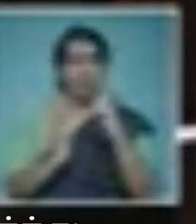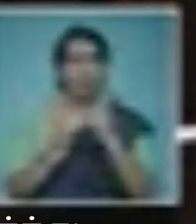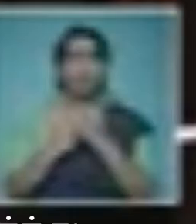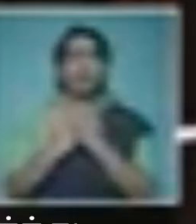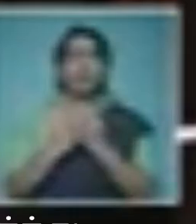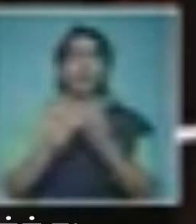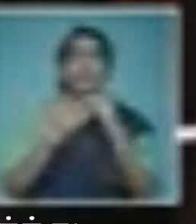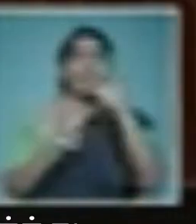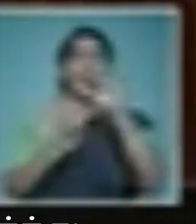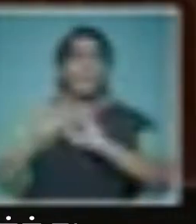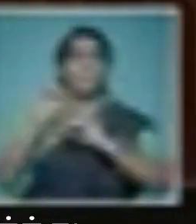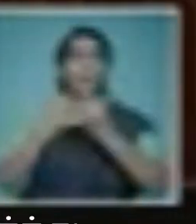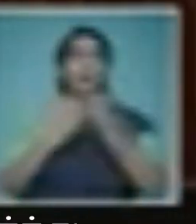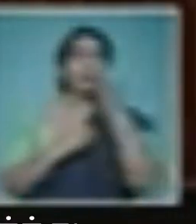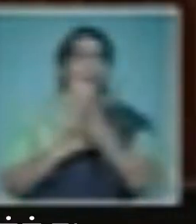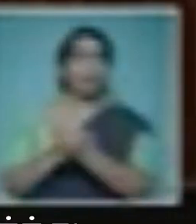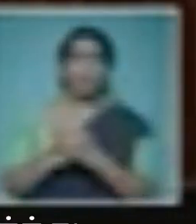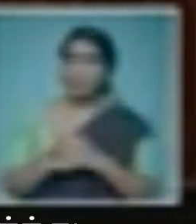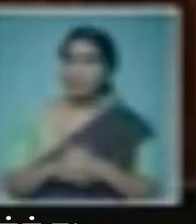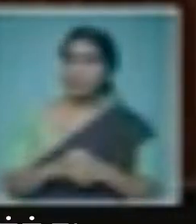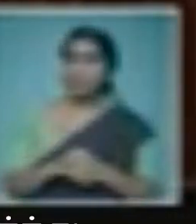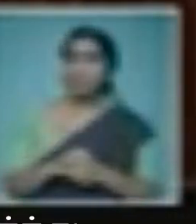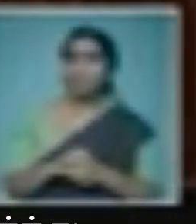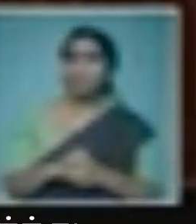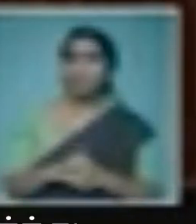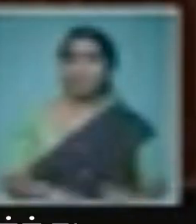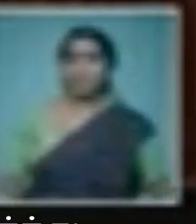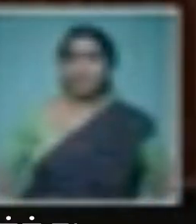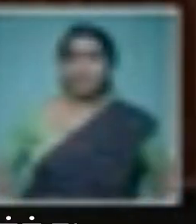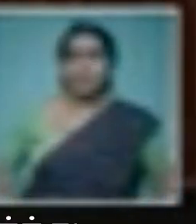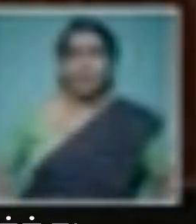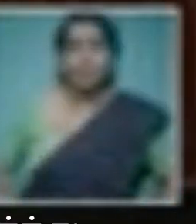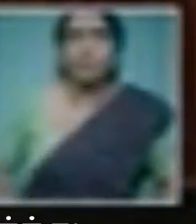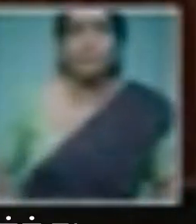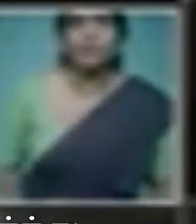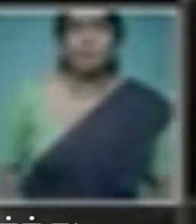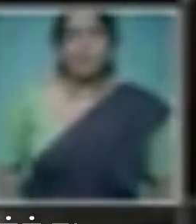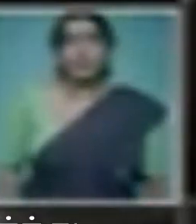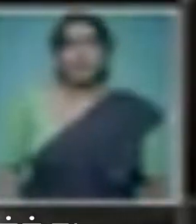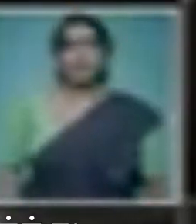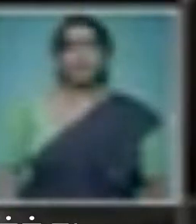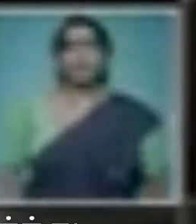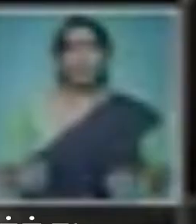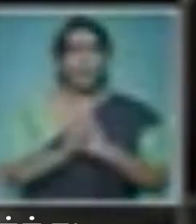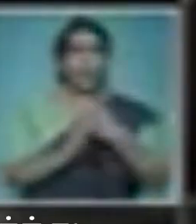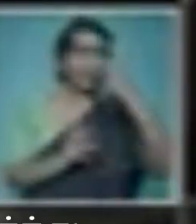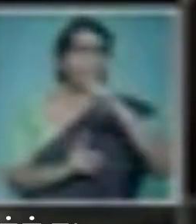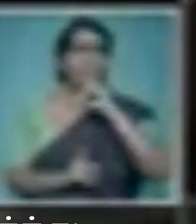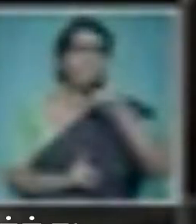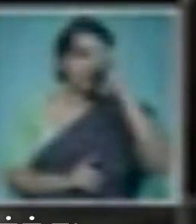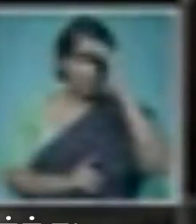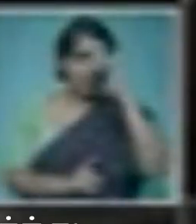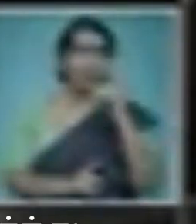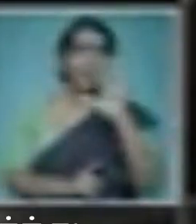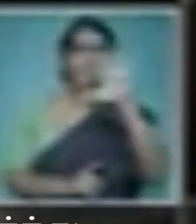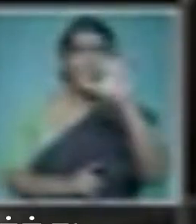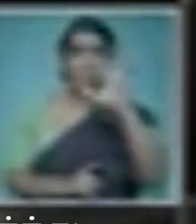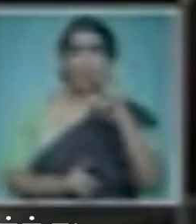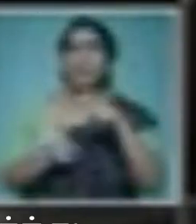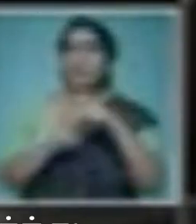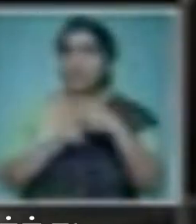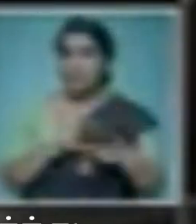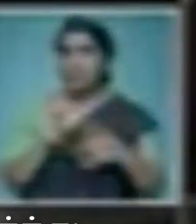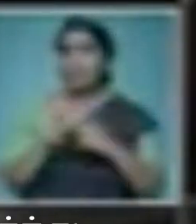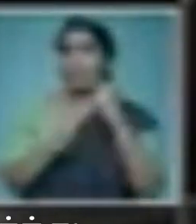කොමිෂන් මෙයාට දුන්නා තාම පොයින්ට් ඔෆ් ඕඩර් ඔව් ගරුමෙන්තුම ගරුණිය ඔය කතානායකතුමනේ එතුමා කියනවා මේ රුපියල් 5000 ආබාධිත